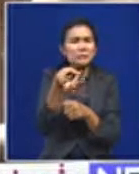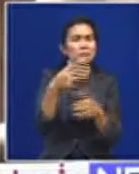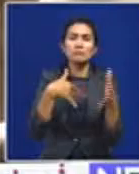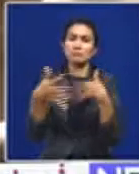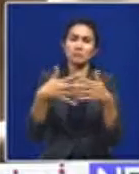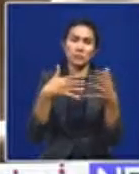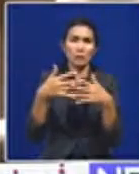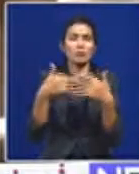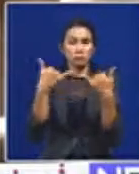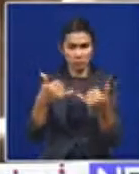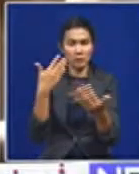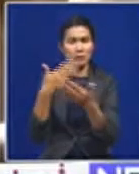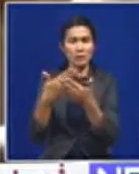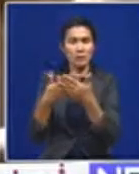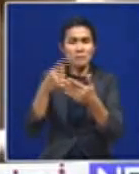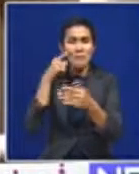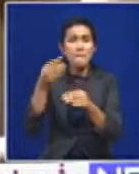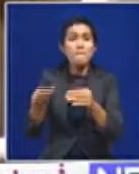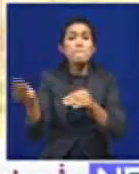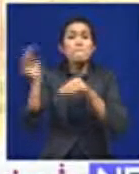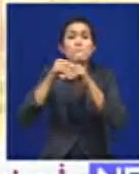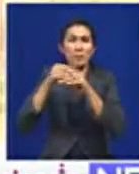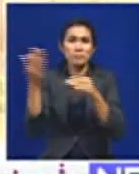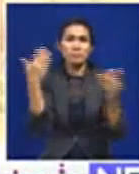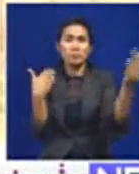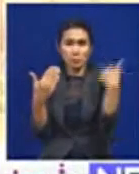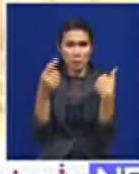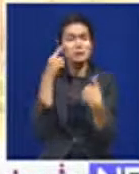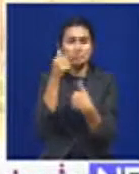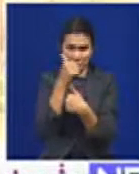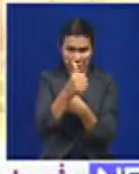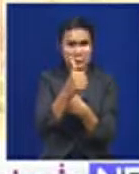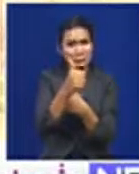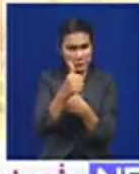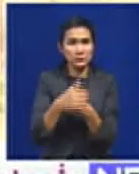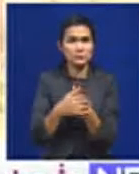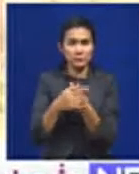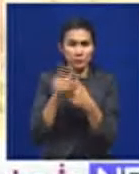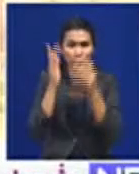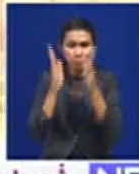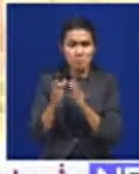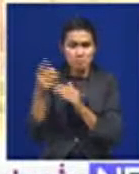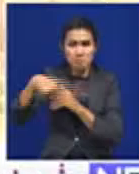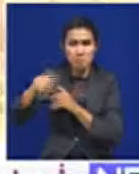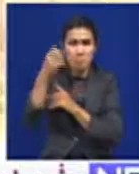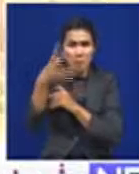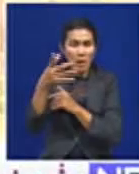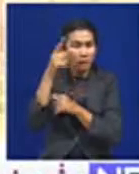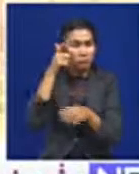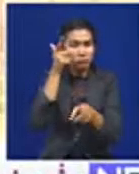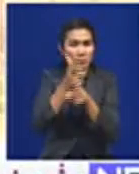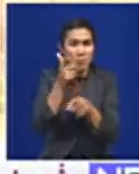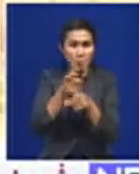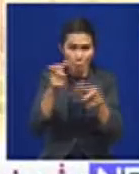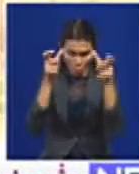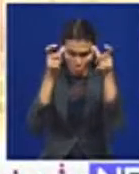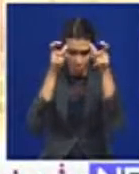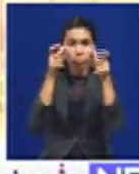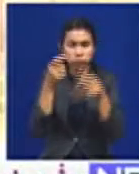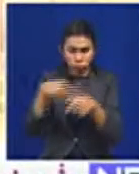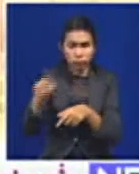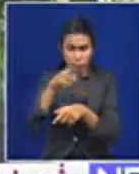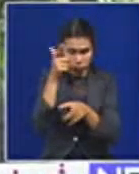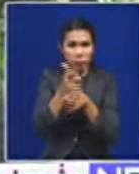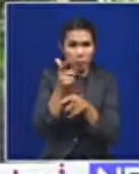งนี้ก็เป็นรายได้เสริมที่ว่าดีมากเลยครับตรงนี้ส่วนใหญ่ก็จะหันกลับมาเลี้ยงงูกันหลายครอบครัว